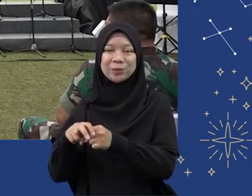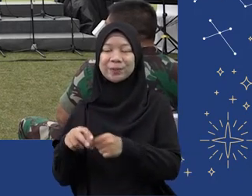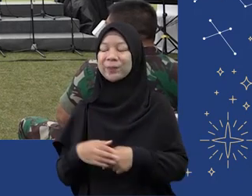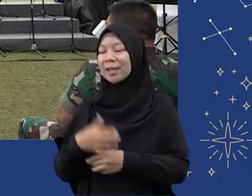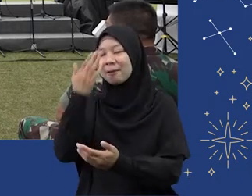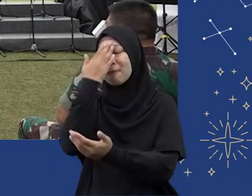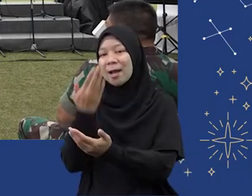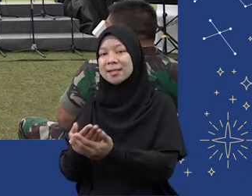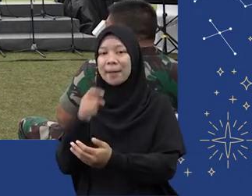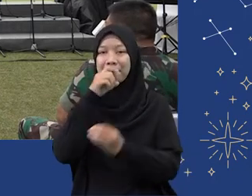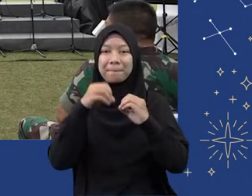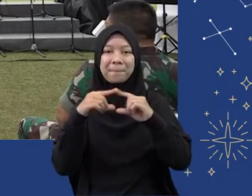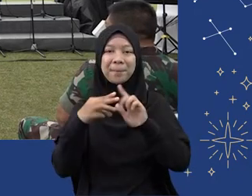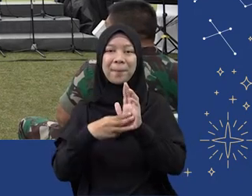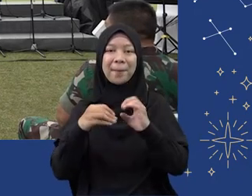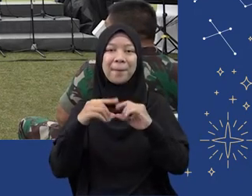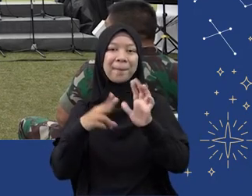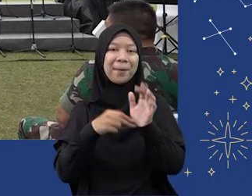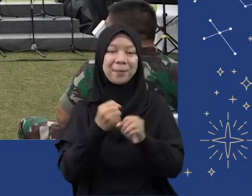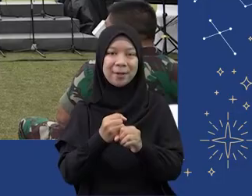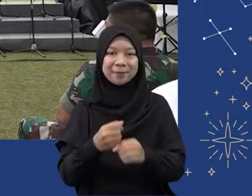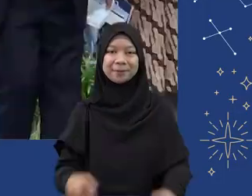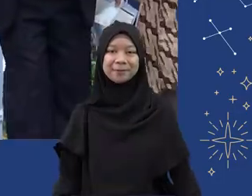Terima kasih Bapak Ibu sekalian